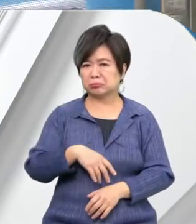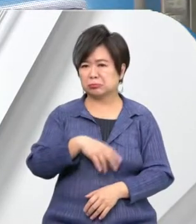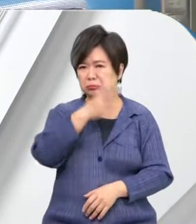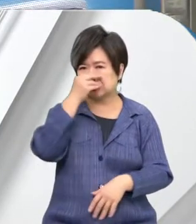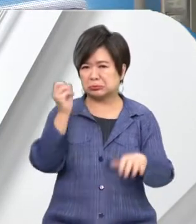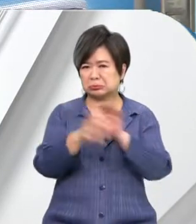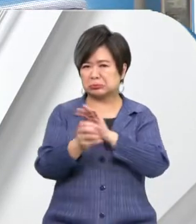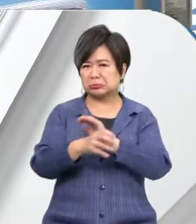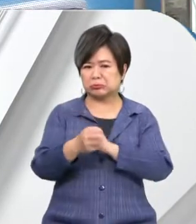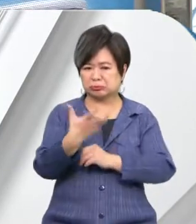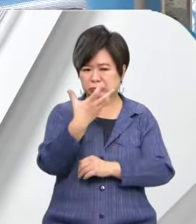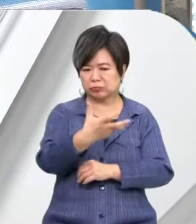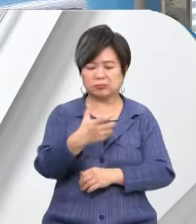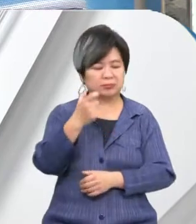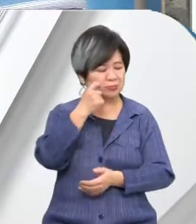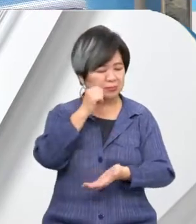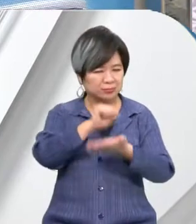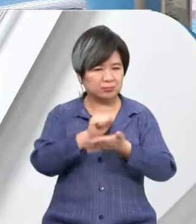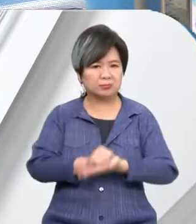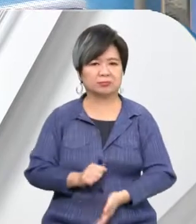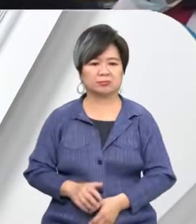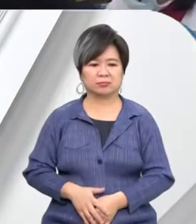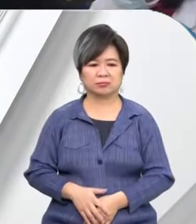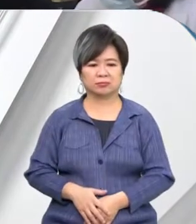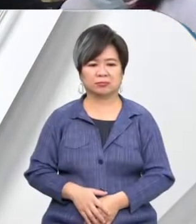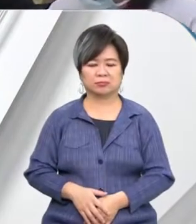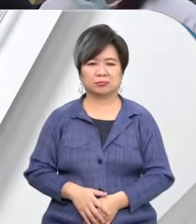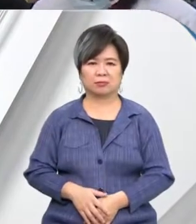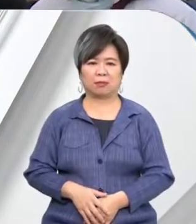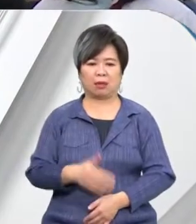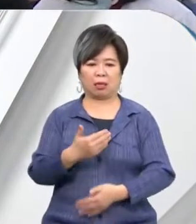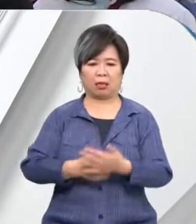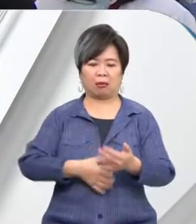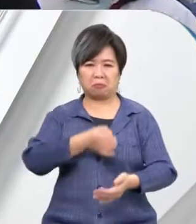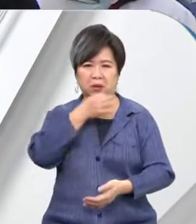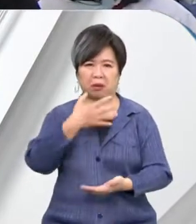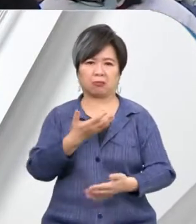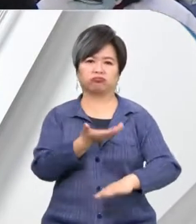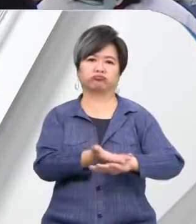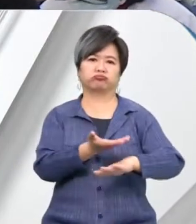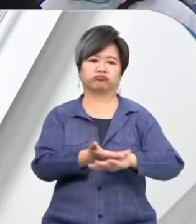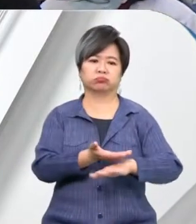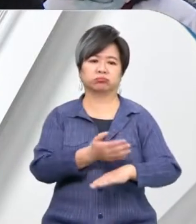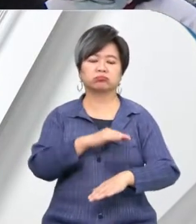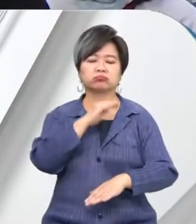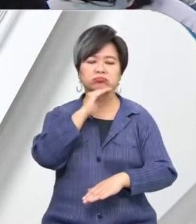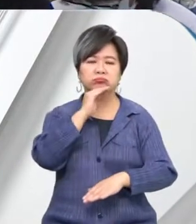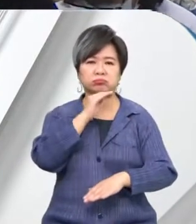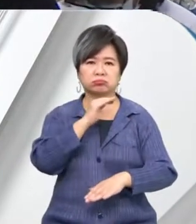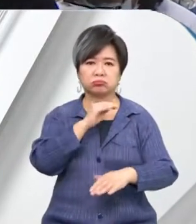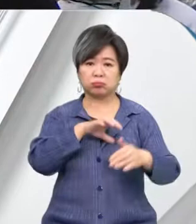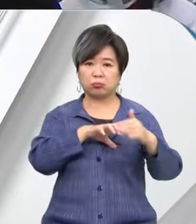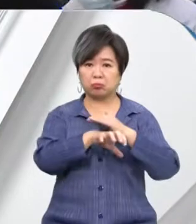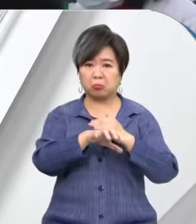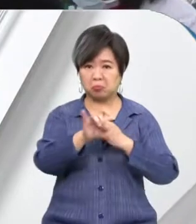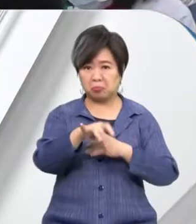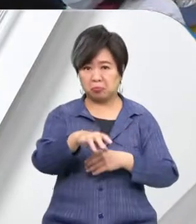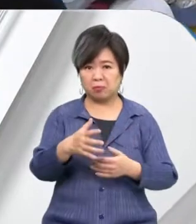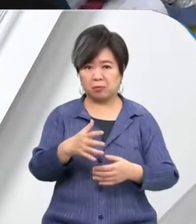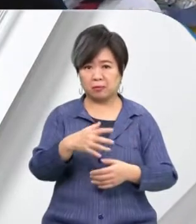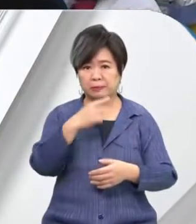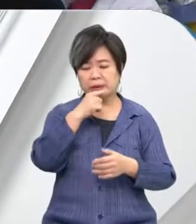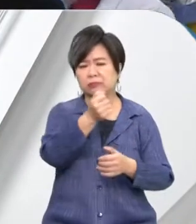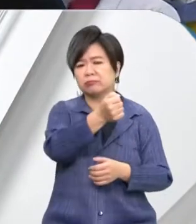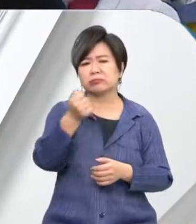能更加多，因为难算。 吃不完的药就放着啊， 嘿，放到什么？ 都放在冰